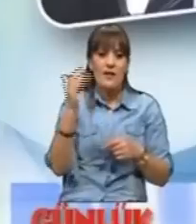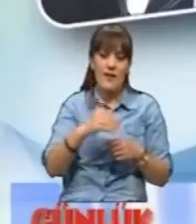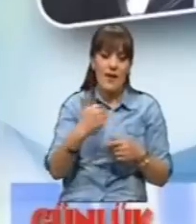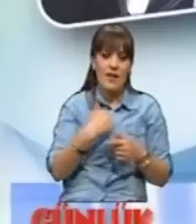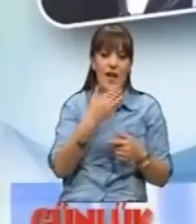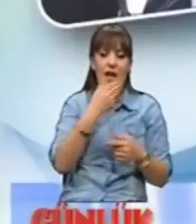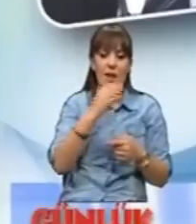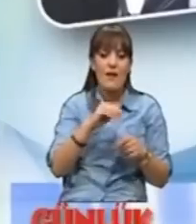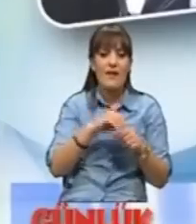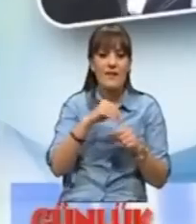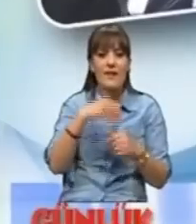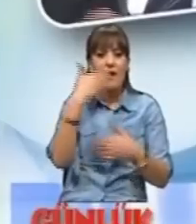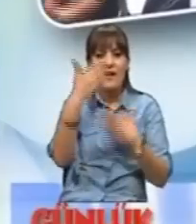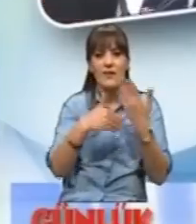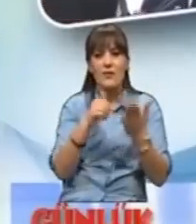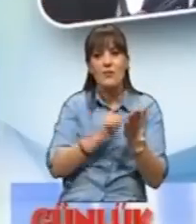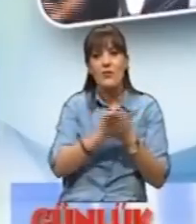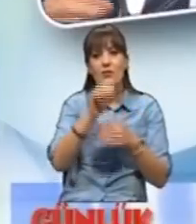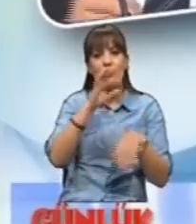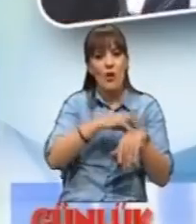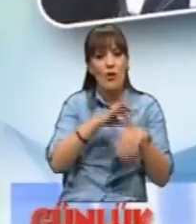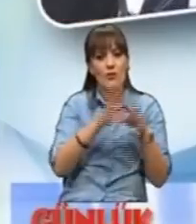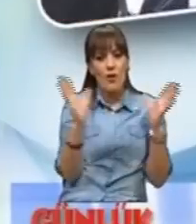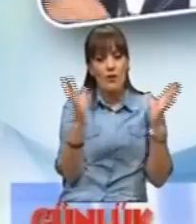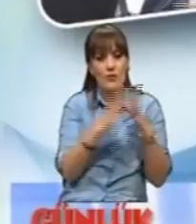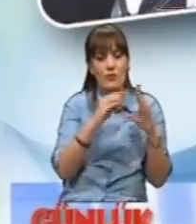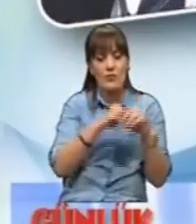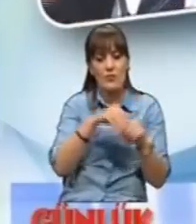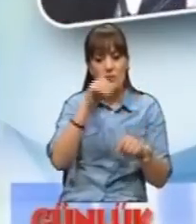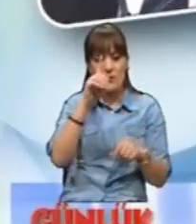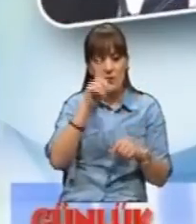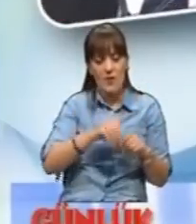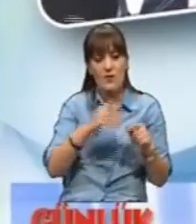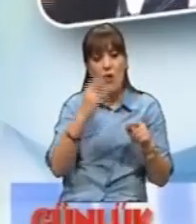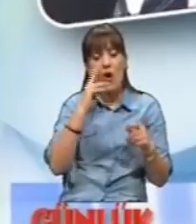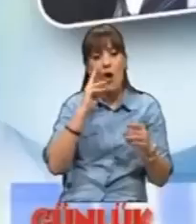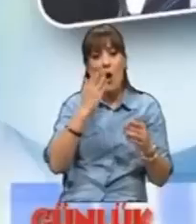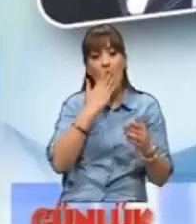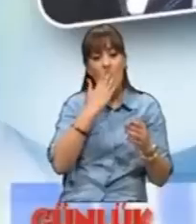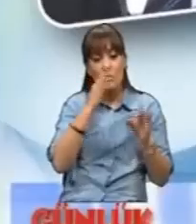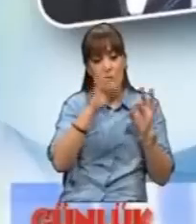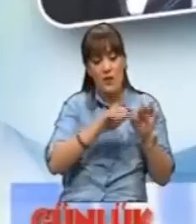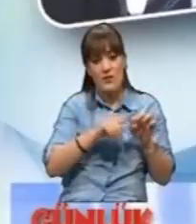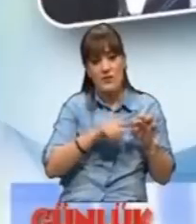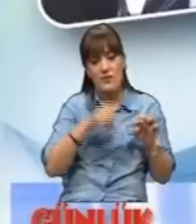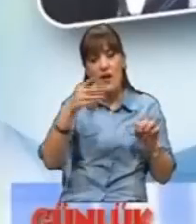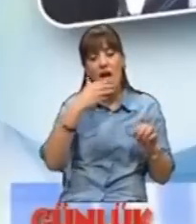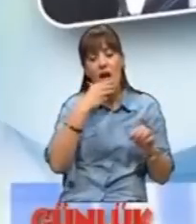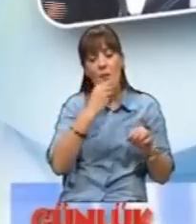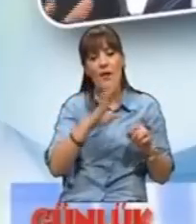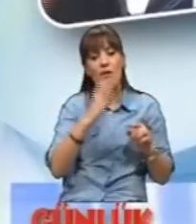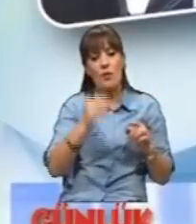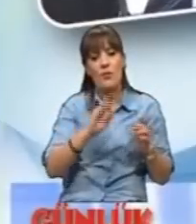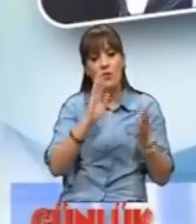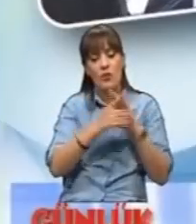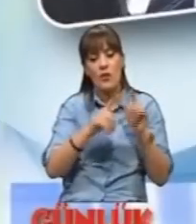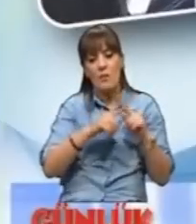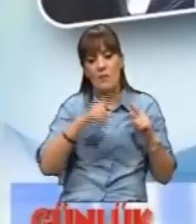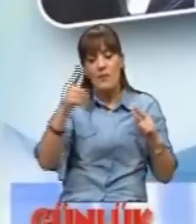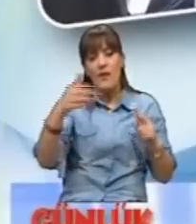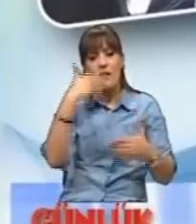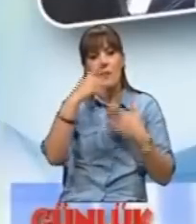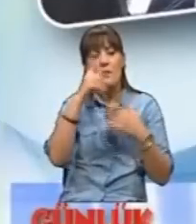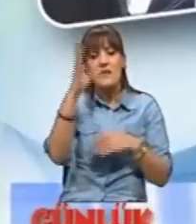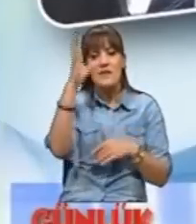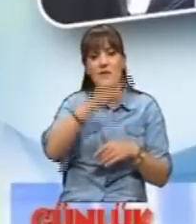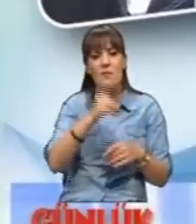geldi. Emekliliği anlatan bütün bir doktorların baştan okumadan başlayarak emekli olma dönemine kadar anlatan bir